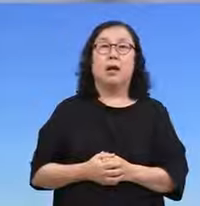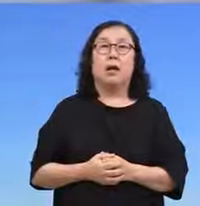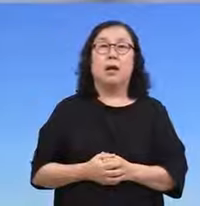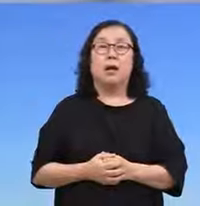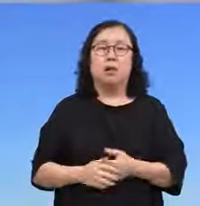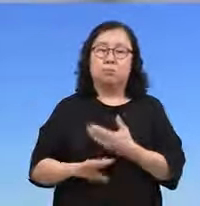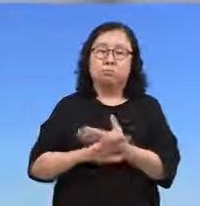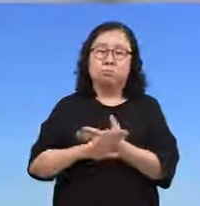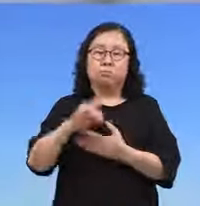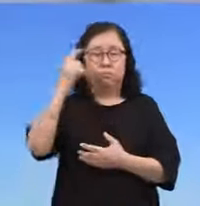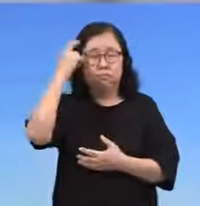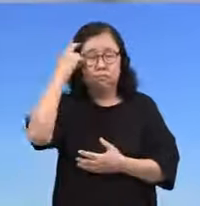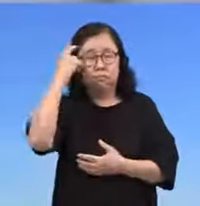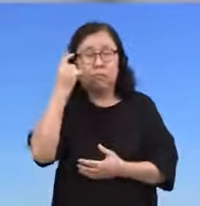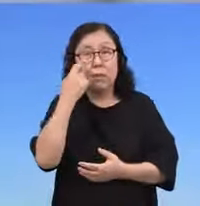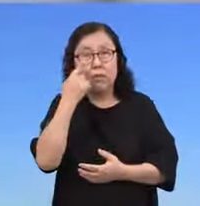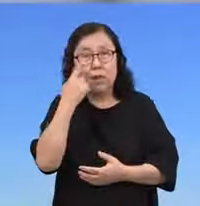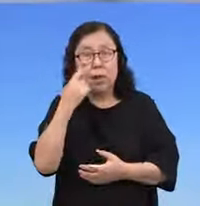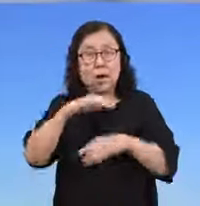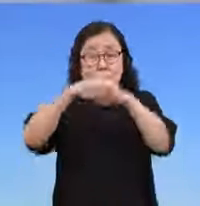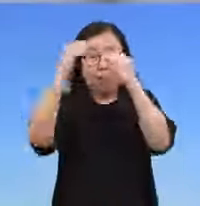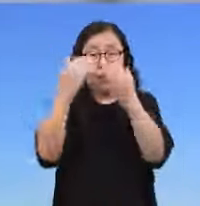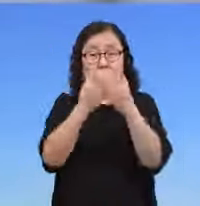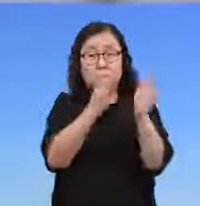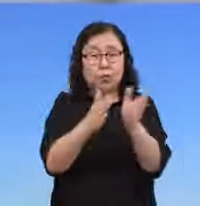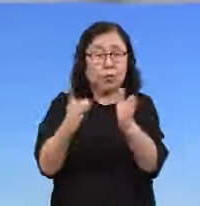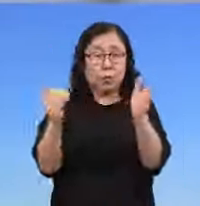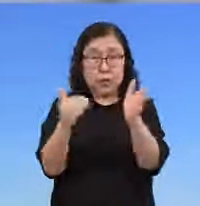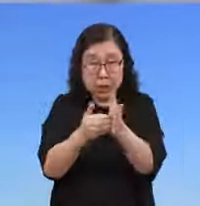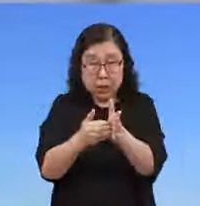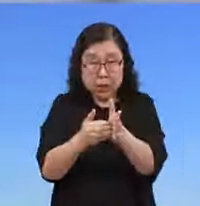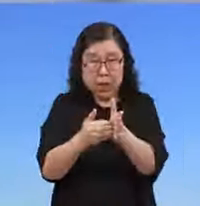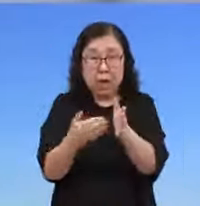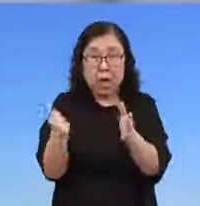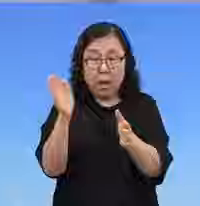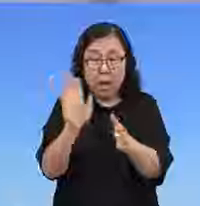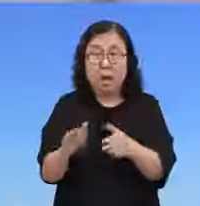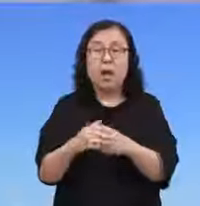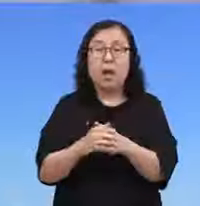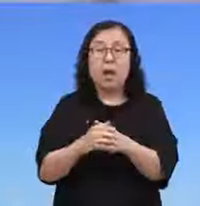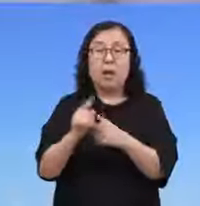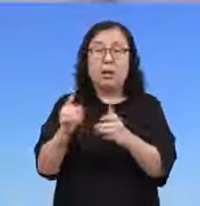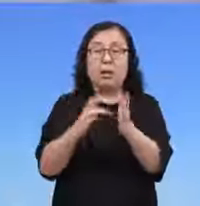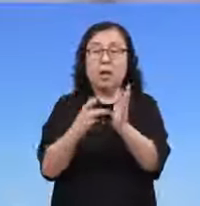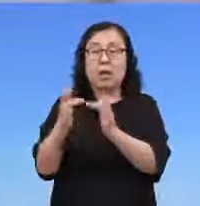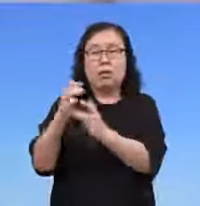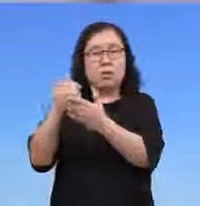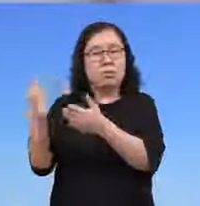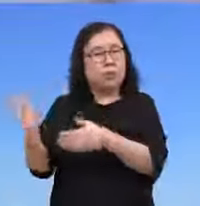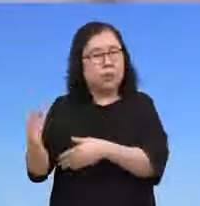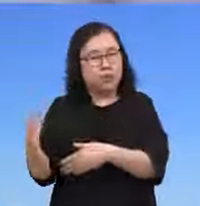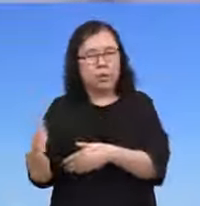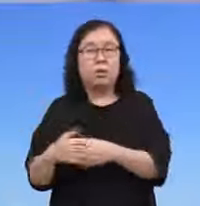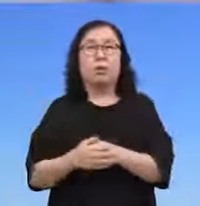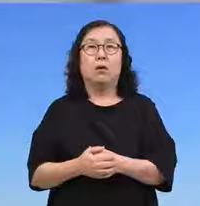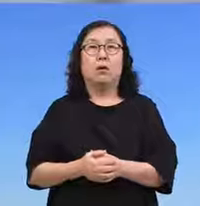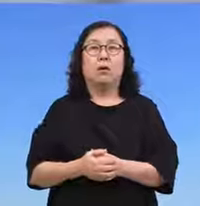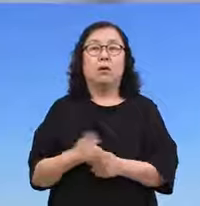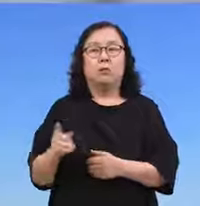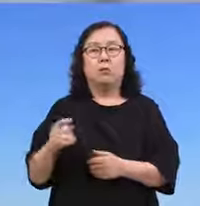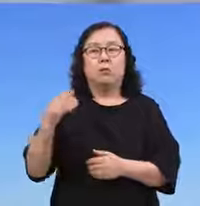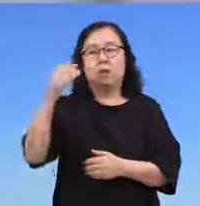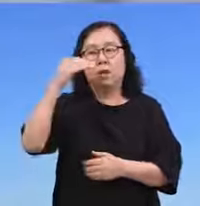여러분 반대로 생각해 보십시오. 모든 것들이 완벽하게 다 진행이 됐는데 거기에 예수님이 계시지